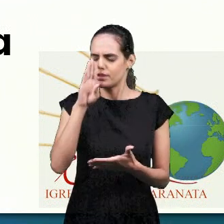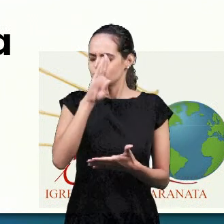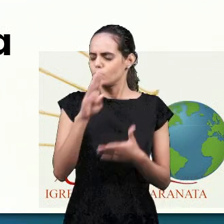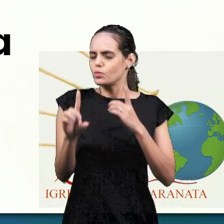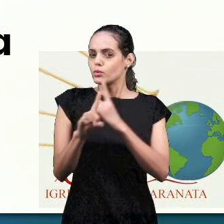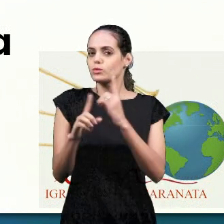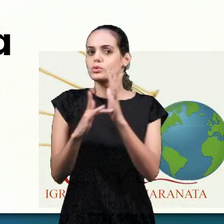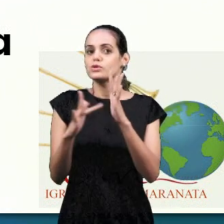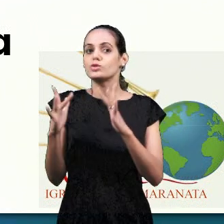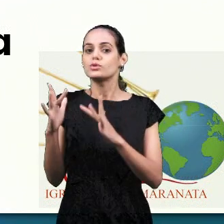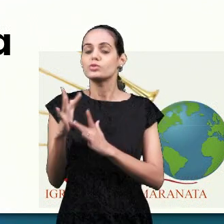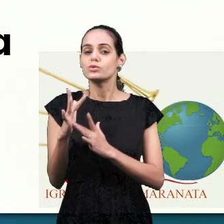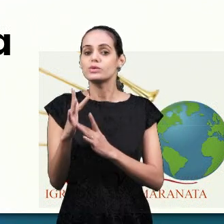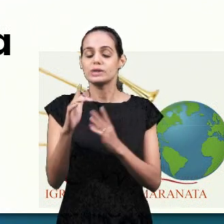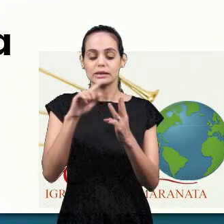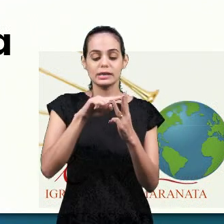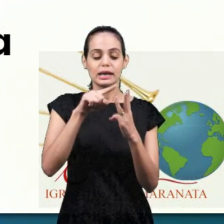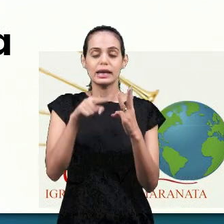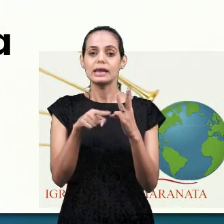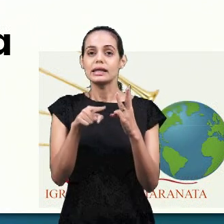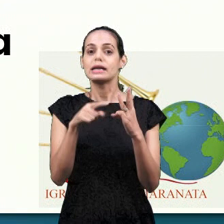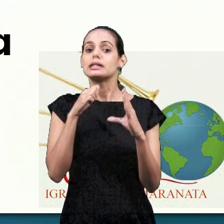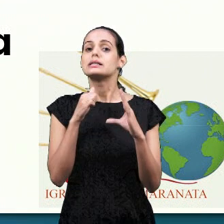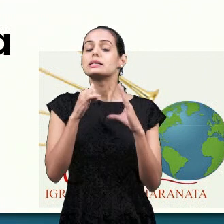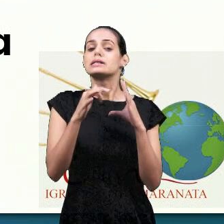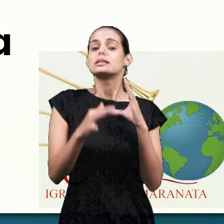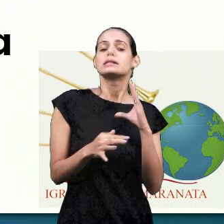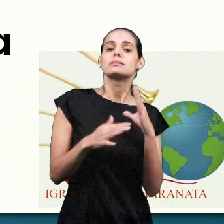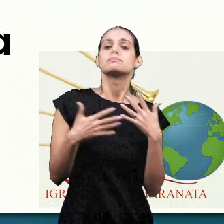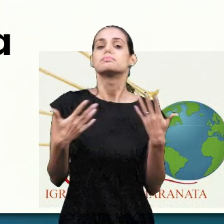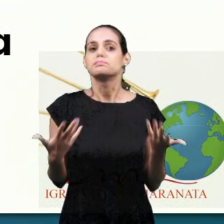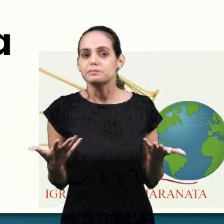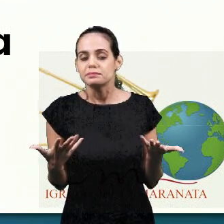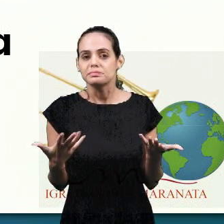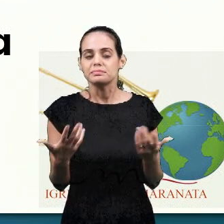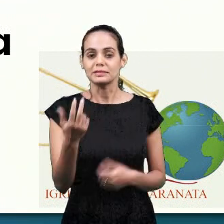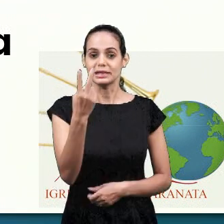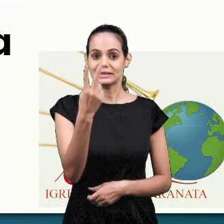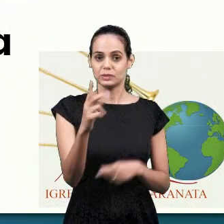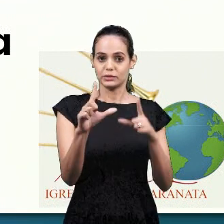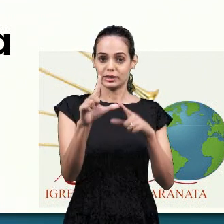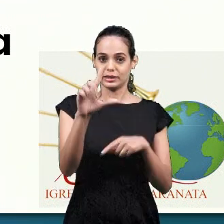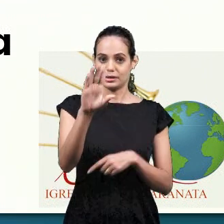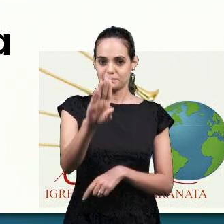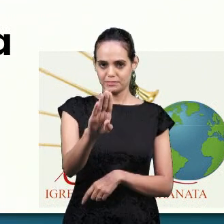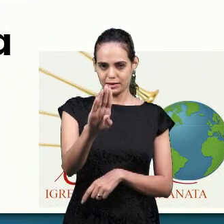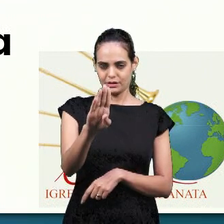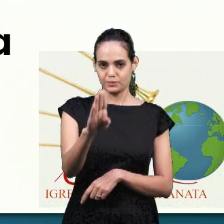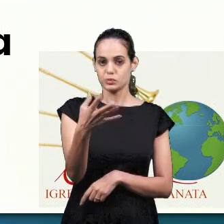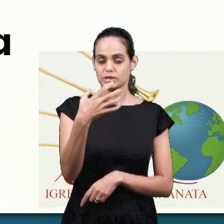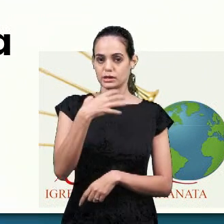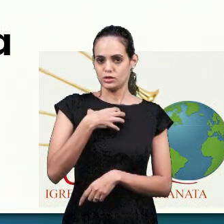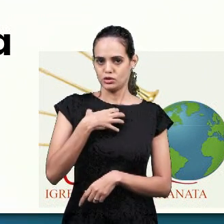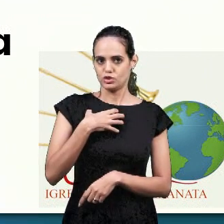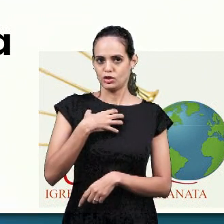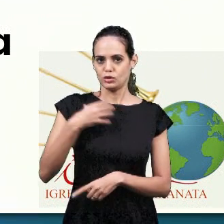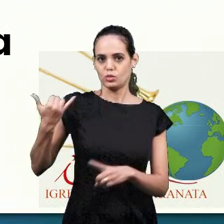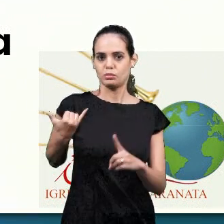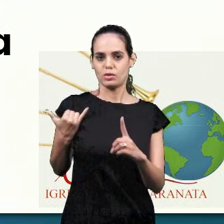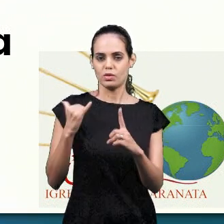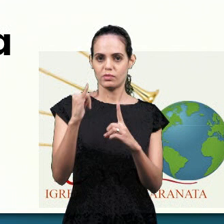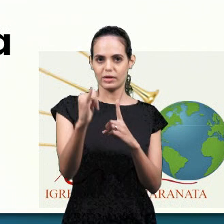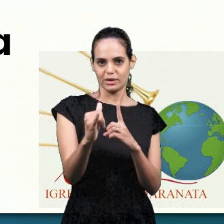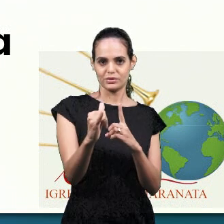Bartimée au moment de la rencontre avec le Seigneur Jésus? Citez 3 situations. Et la lettre B